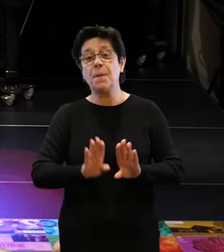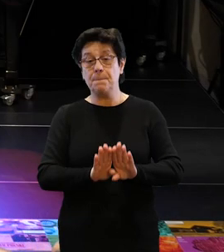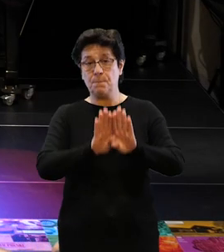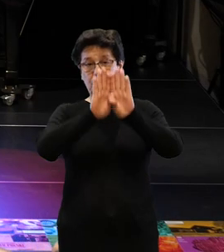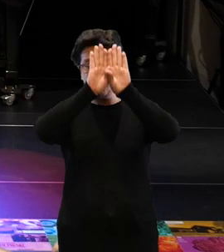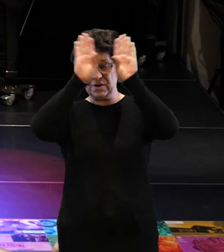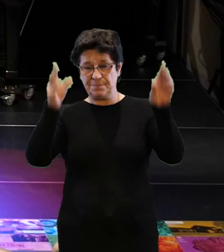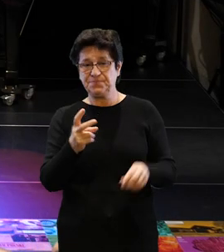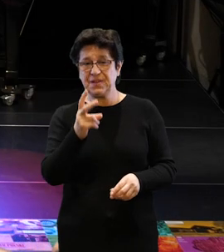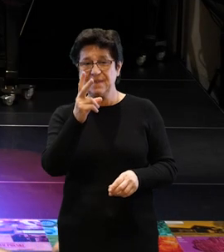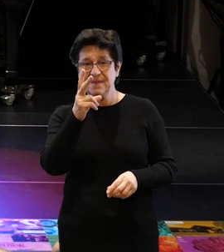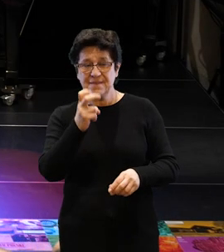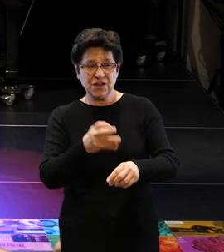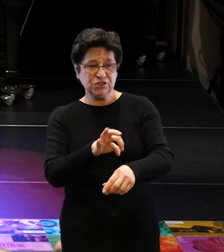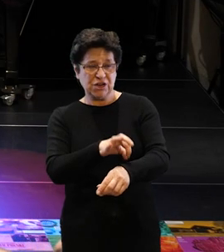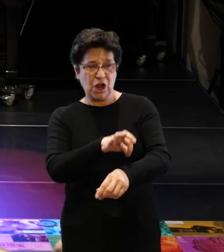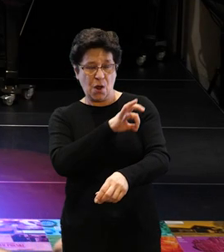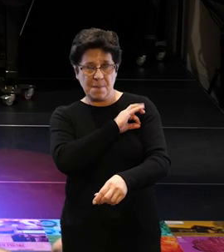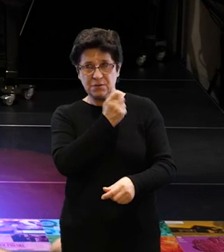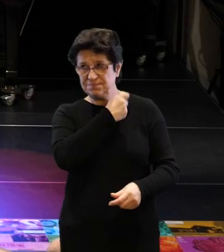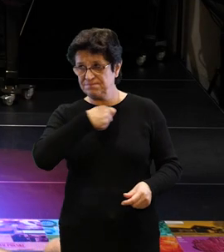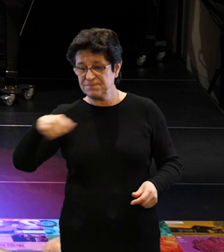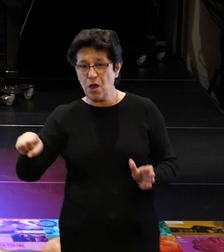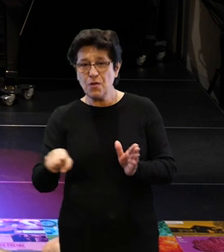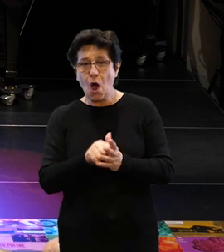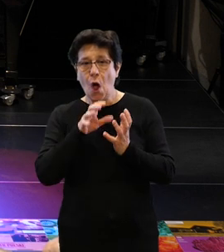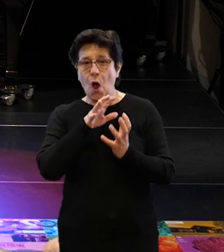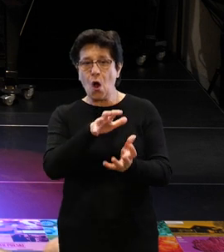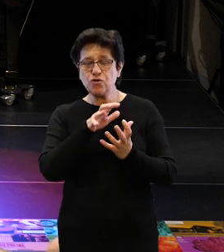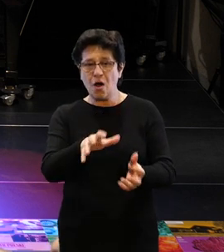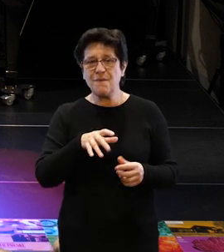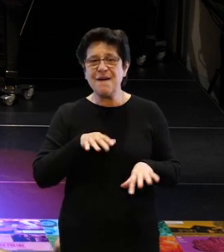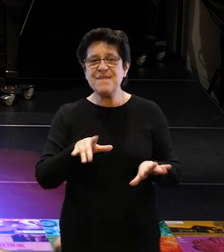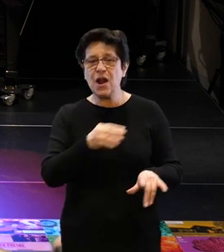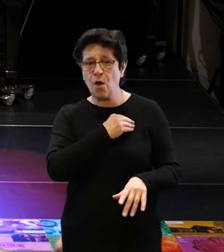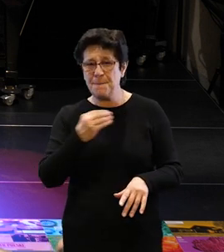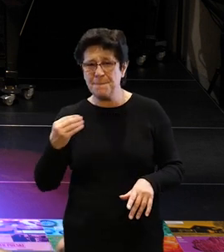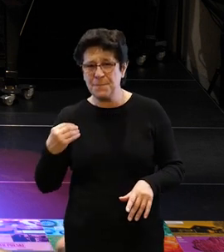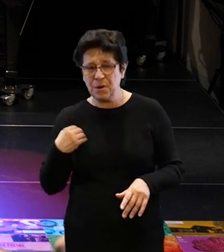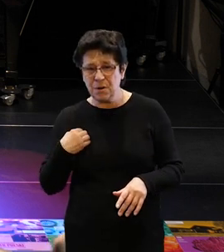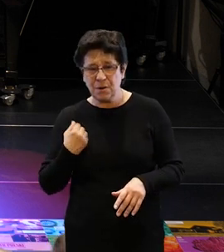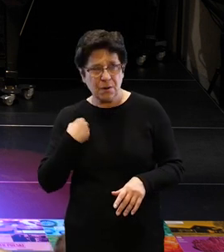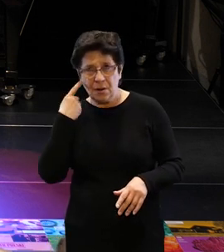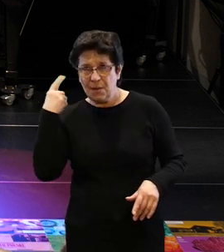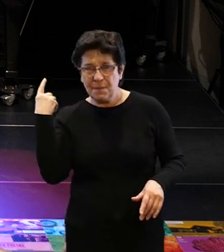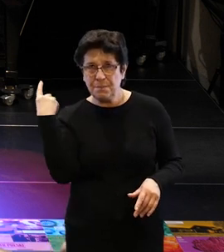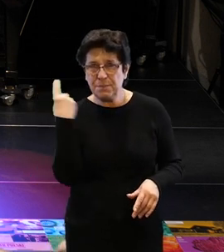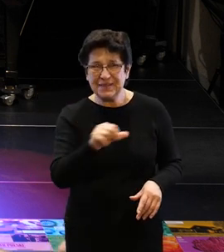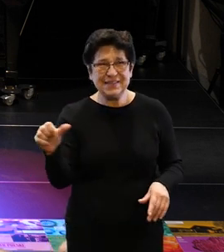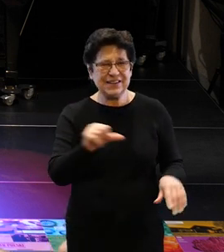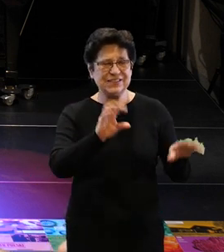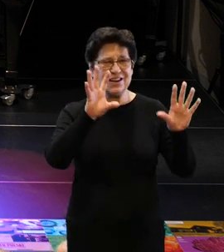200 km do Gorzowa Wielkopolskiego i powiem państwu pys narzędzi